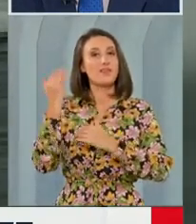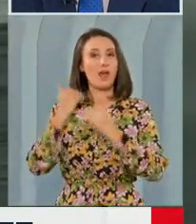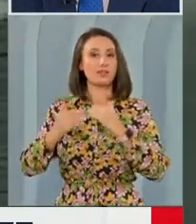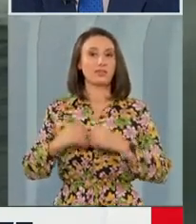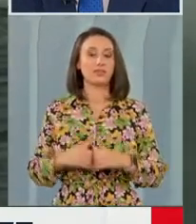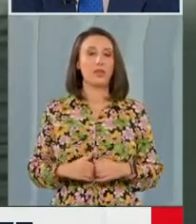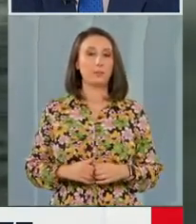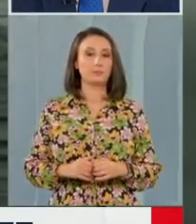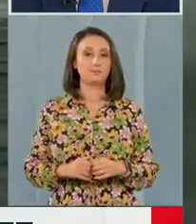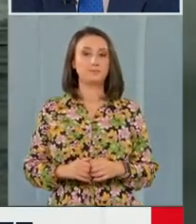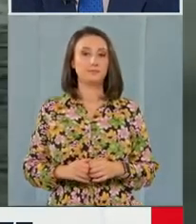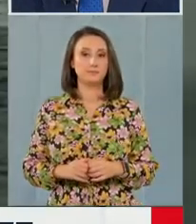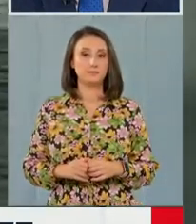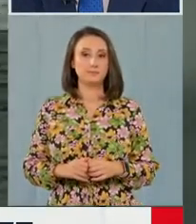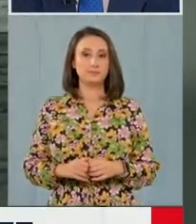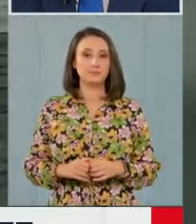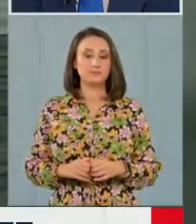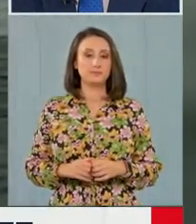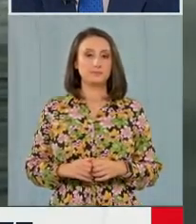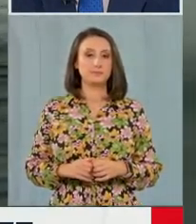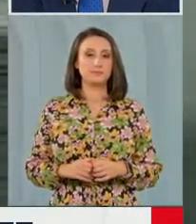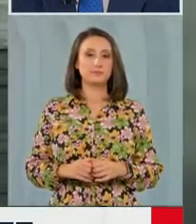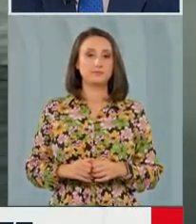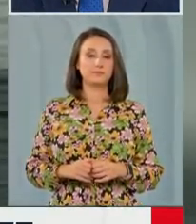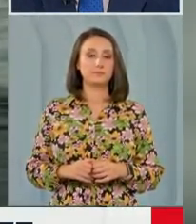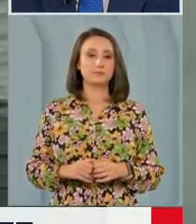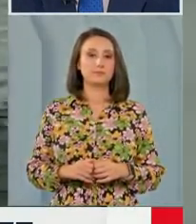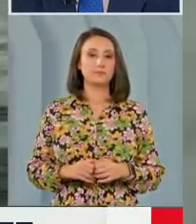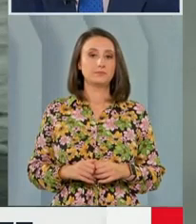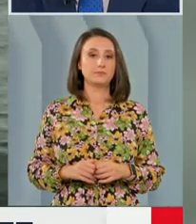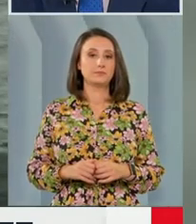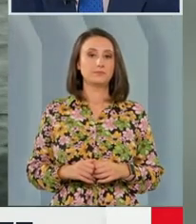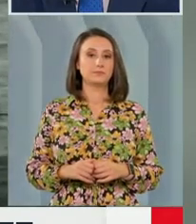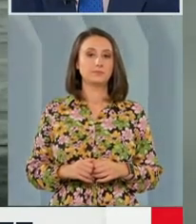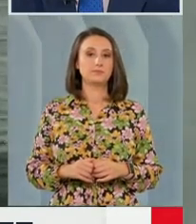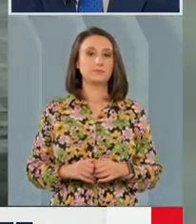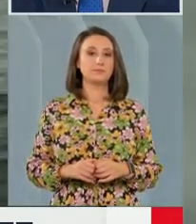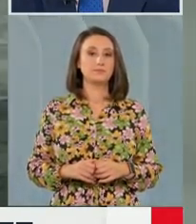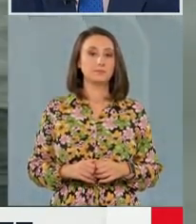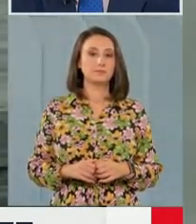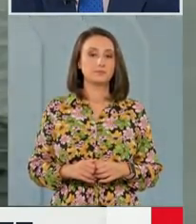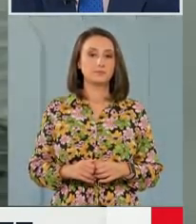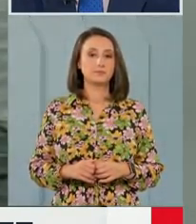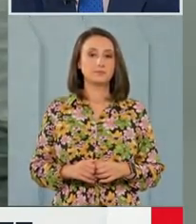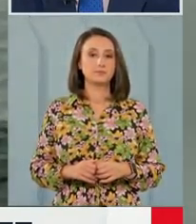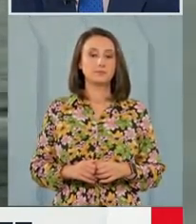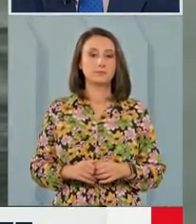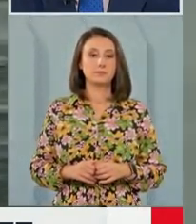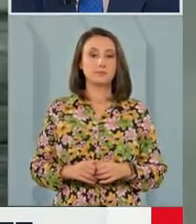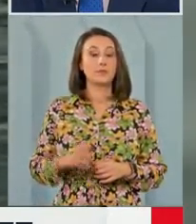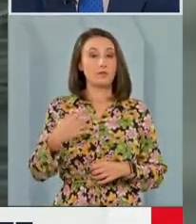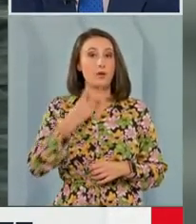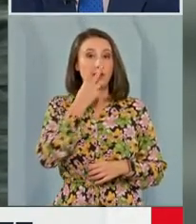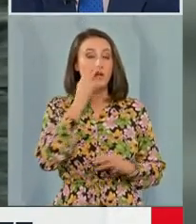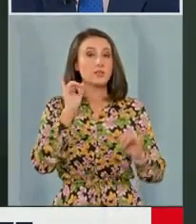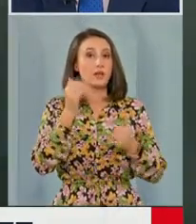chiar Putin atunci când a avut loc ceremonia prin care cele patru regiuni au devenit părți ale Federației Ruse. Vom vedea ce se